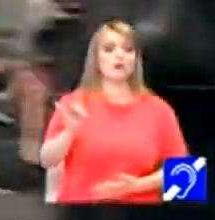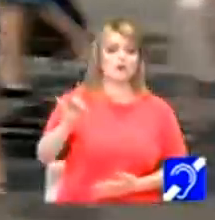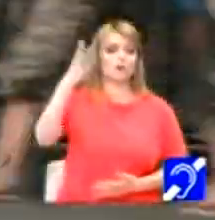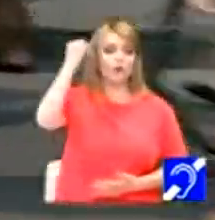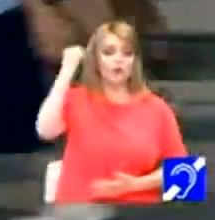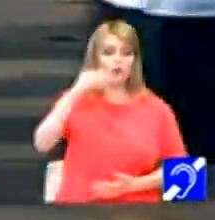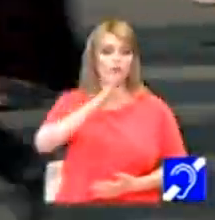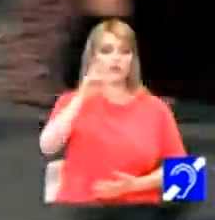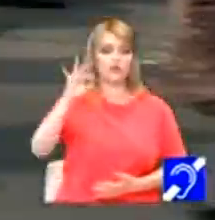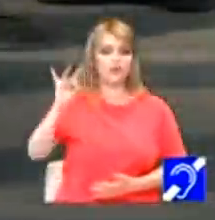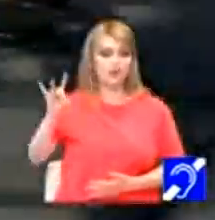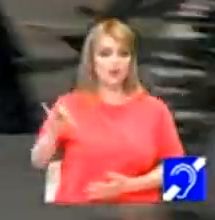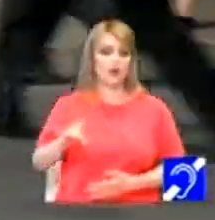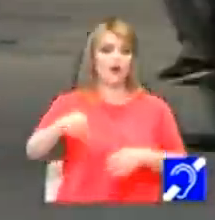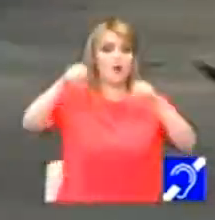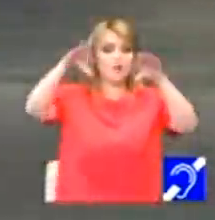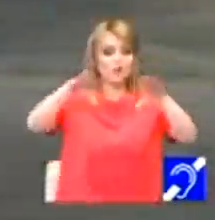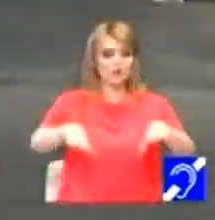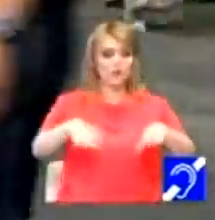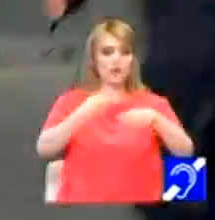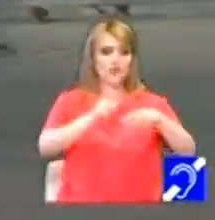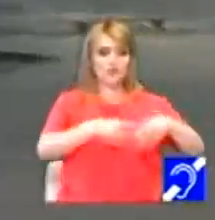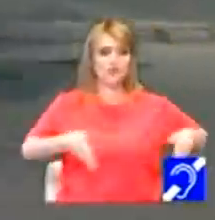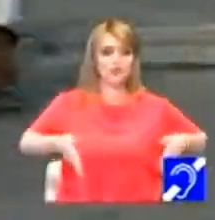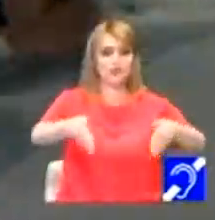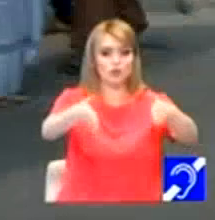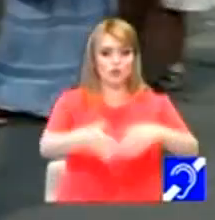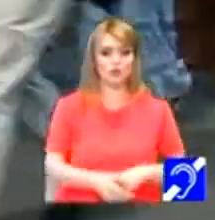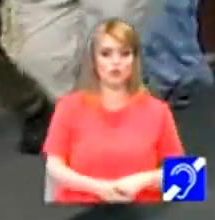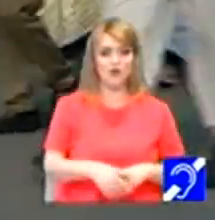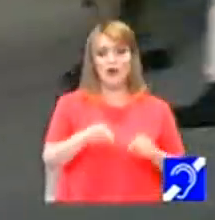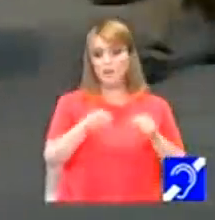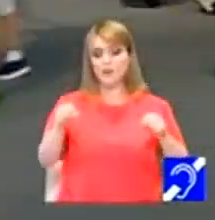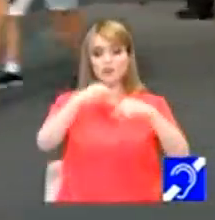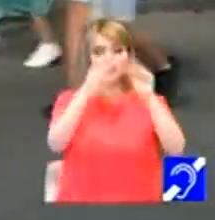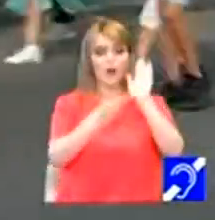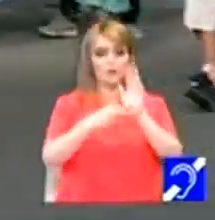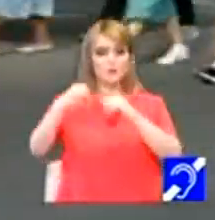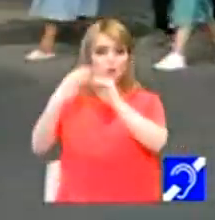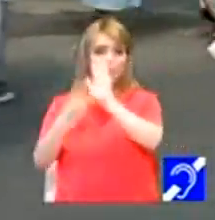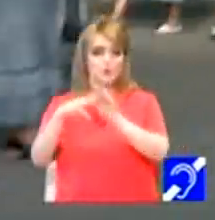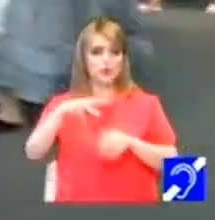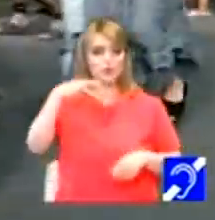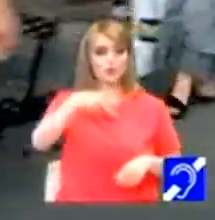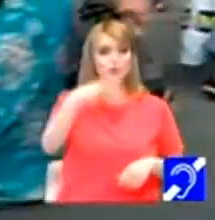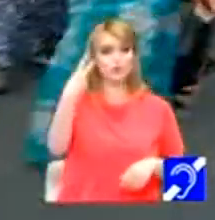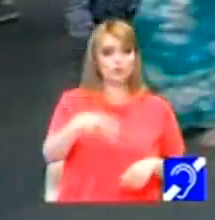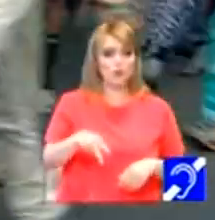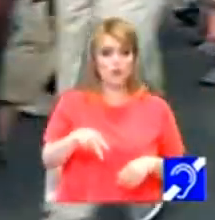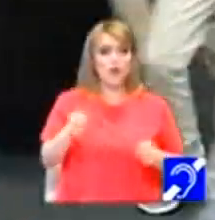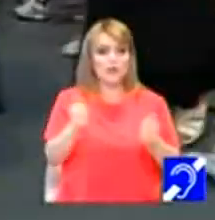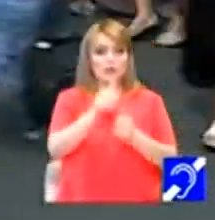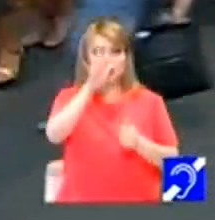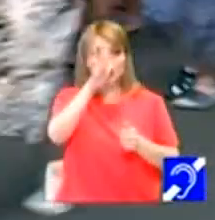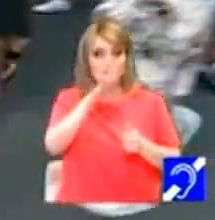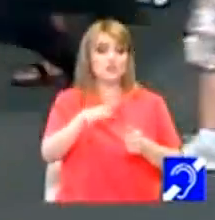Crucii în pofida tuturor restricțiilor impuse de autorități. În perioada 17-18 iulie 2020, în jurul